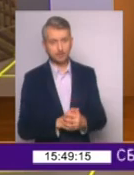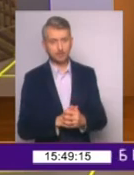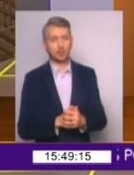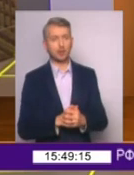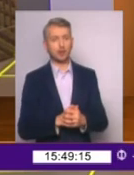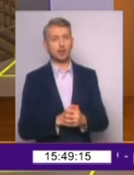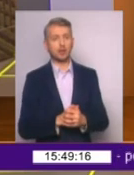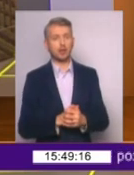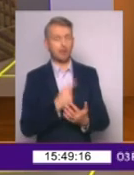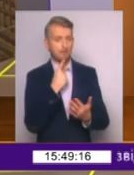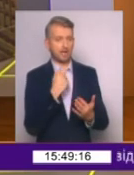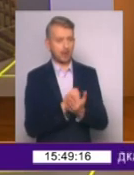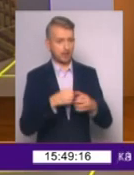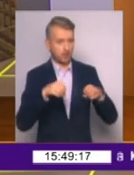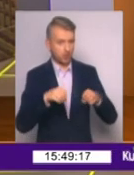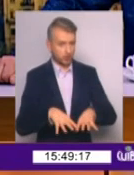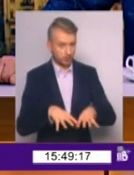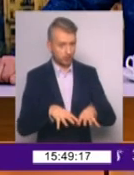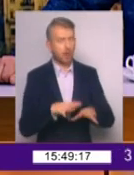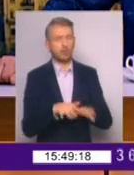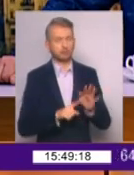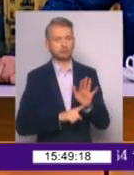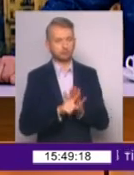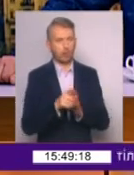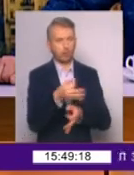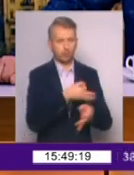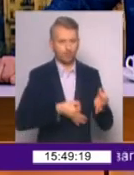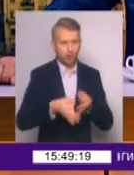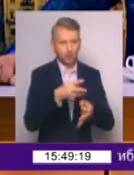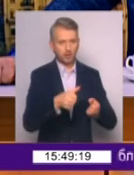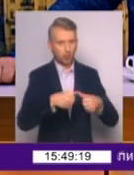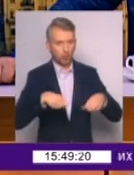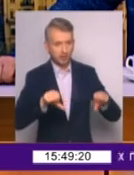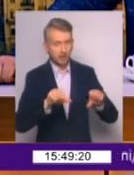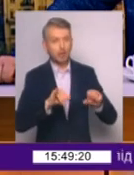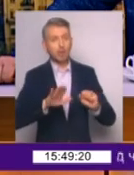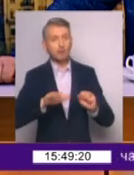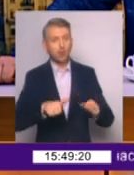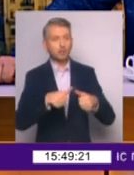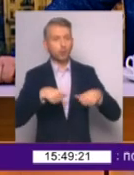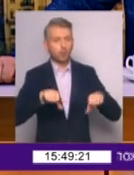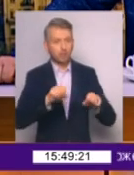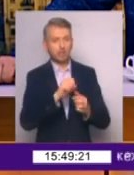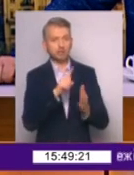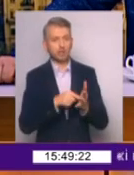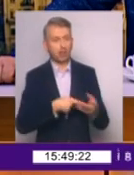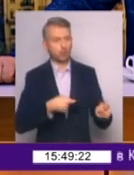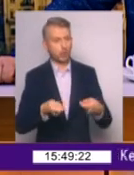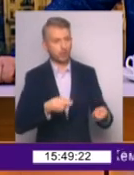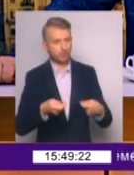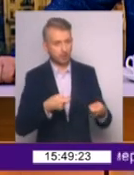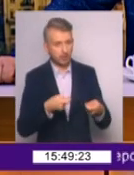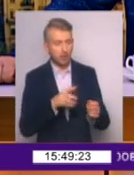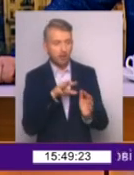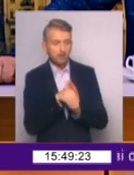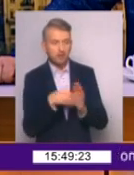методику, прийняли це рішення, верніше запустили в обговорення на комісії, і потім комісія з питань торгівлі внесла